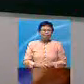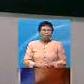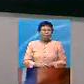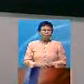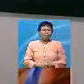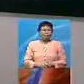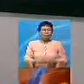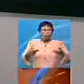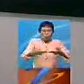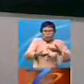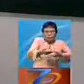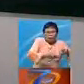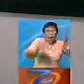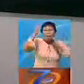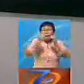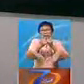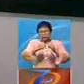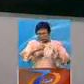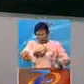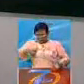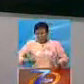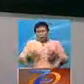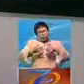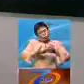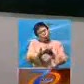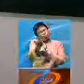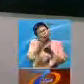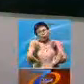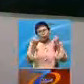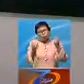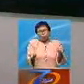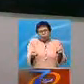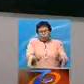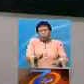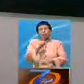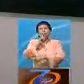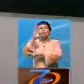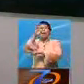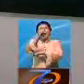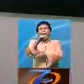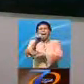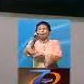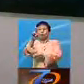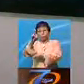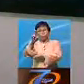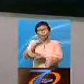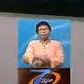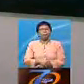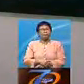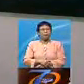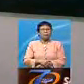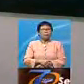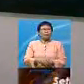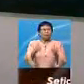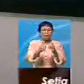hubungan dagangan Antara Malaysia dan China terus diperkukuh menerusi pemeteraian perjanjian persefahaman MOU antara